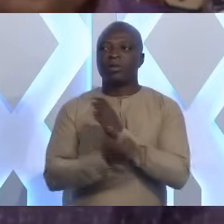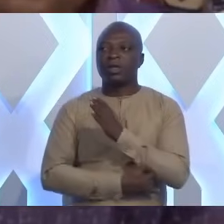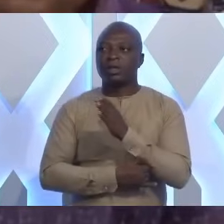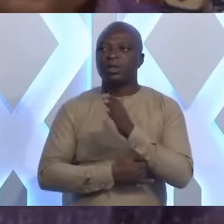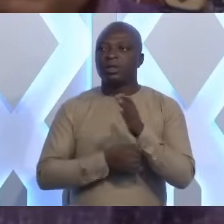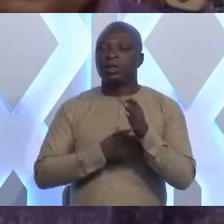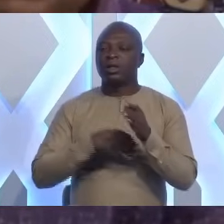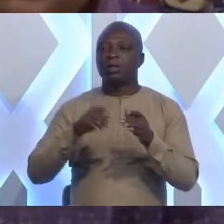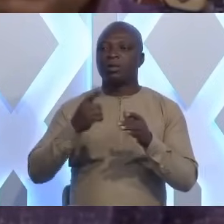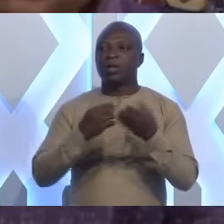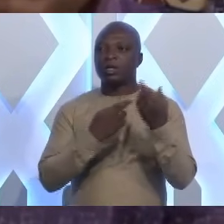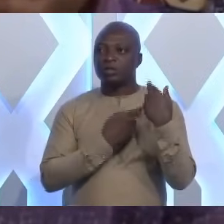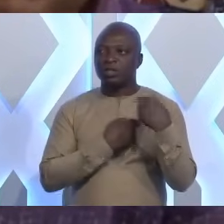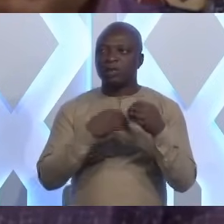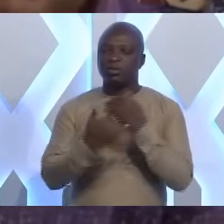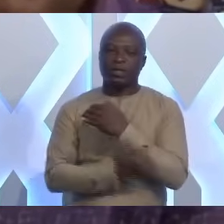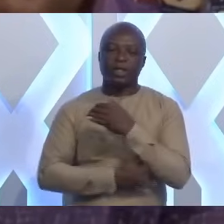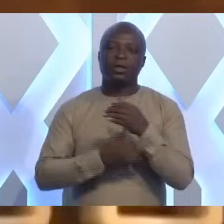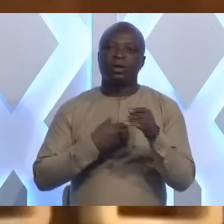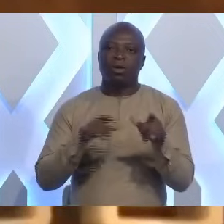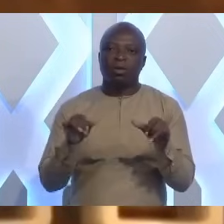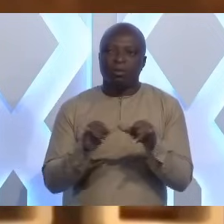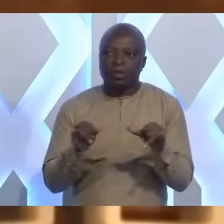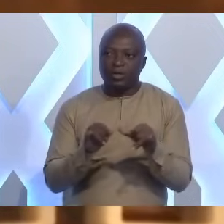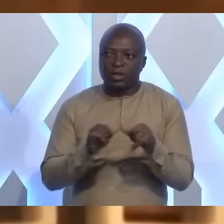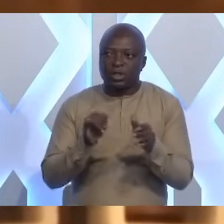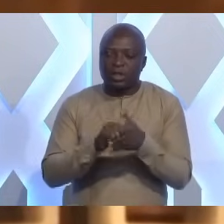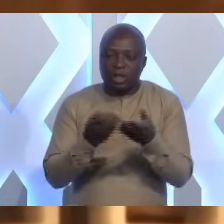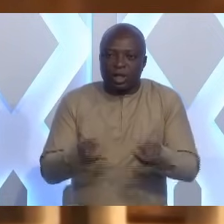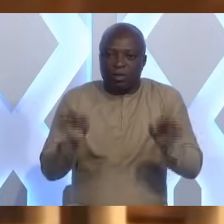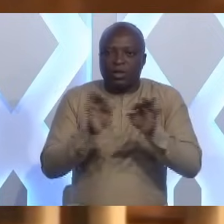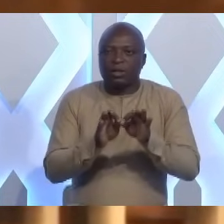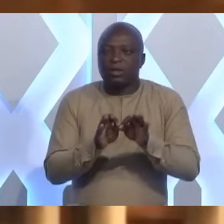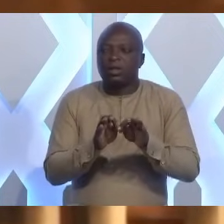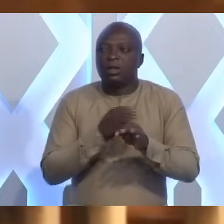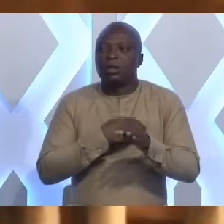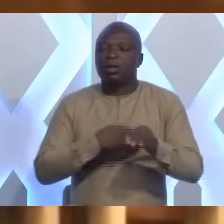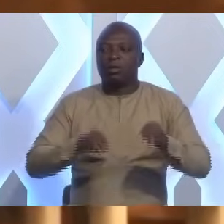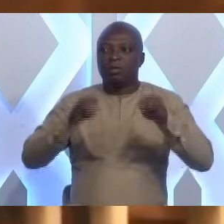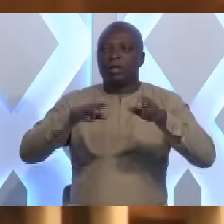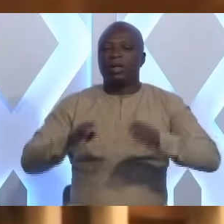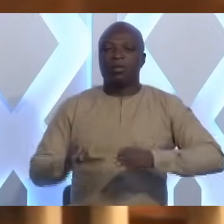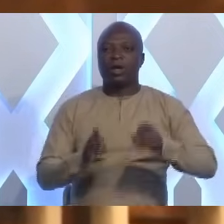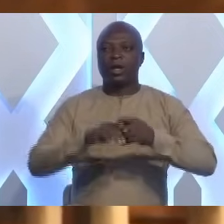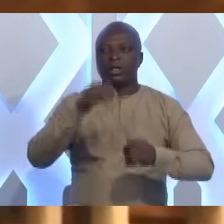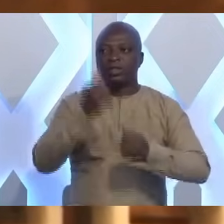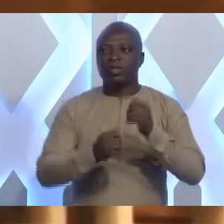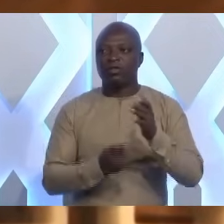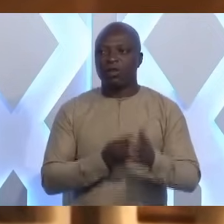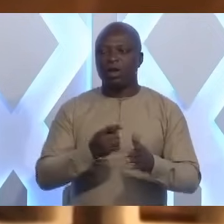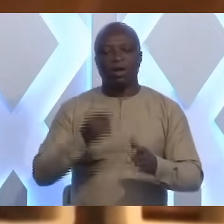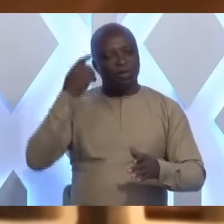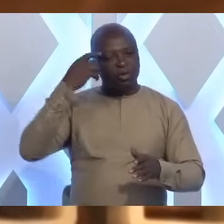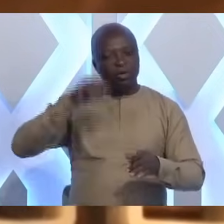les premiers responsables du pays ont mesuré cette portée et ont mis les moyens à chaque fois pour que